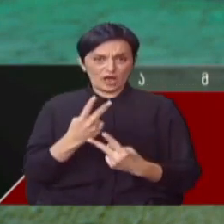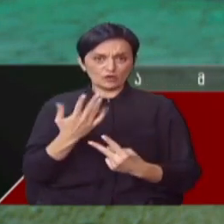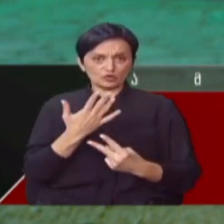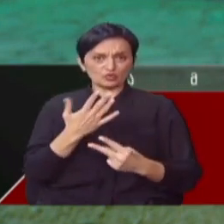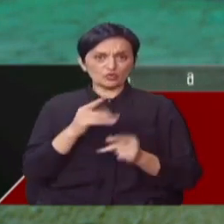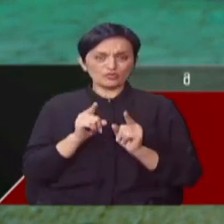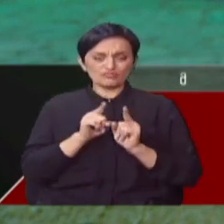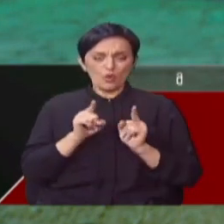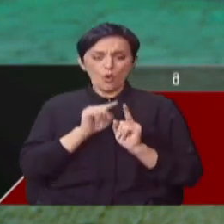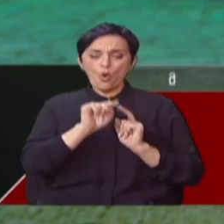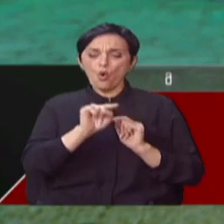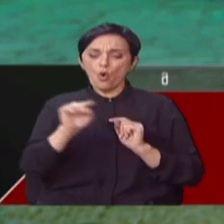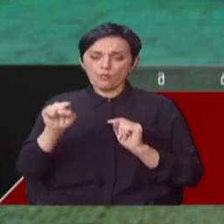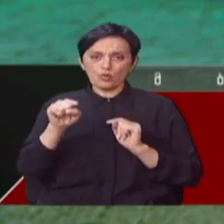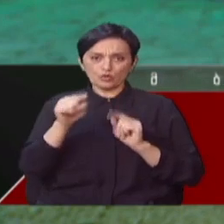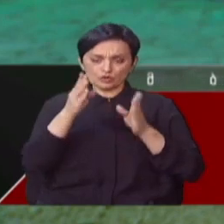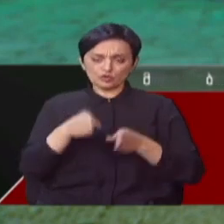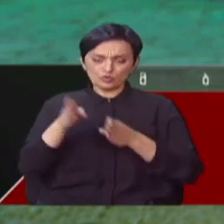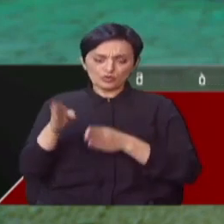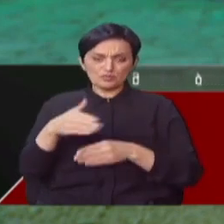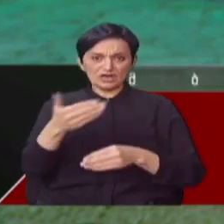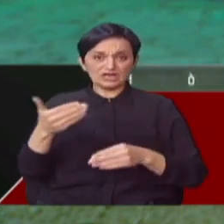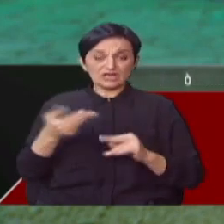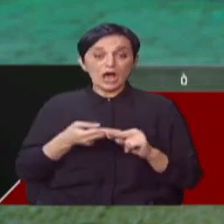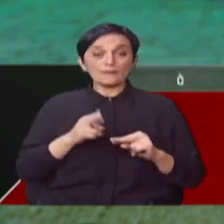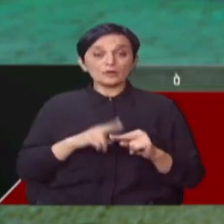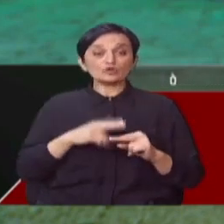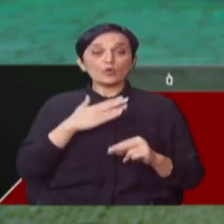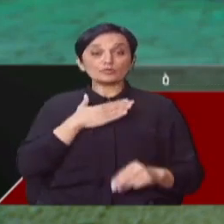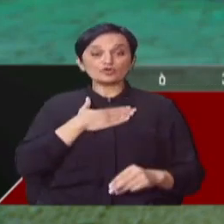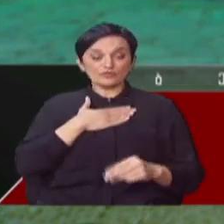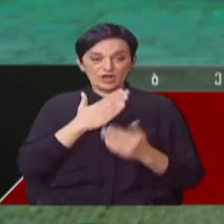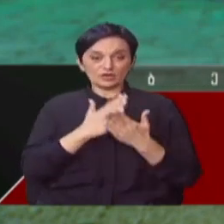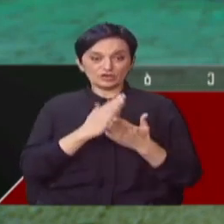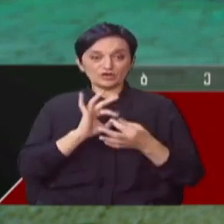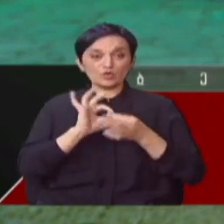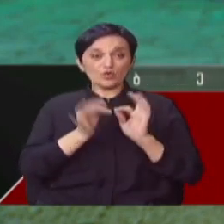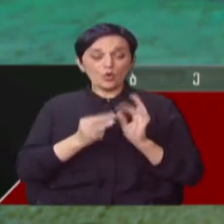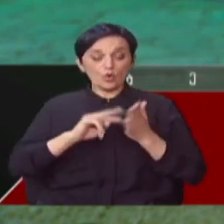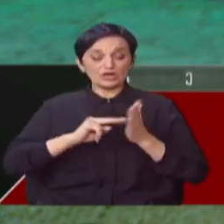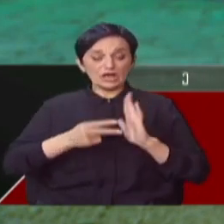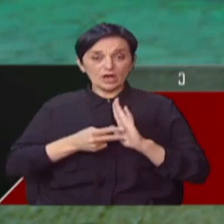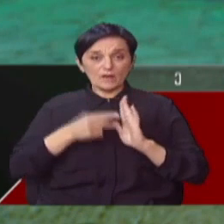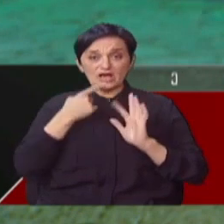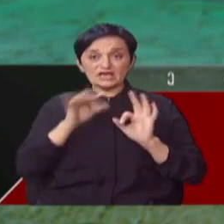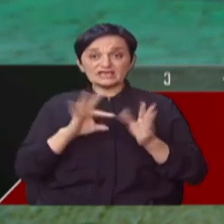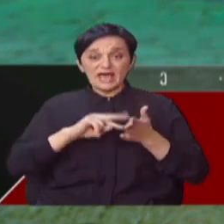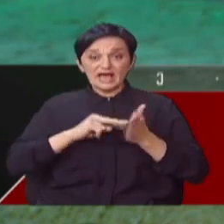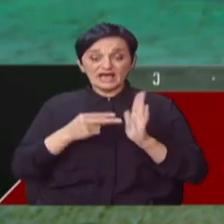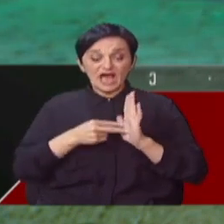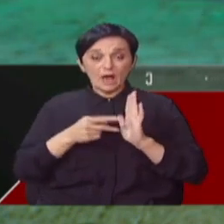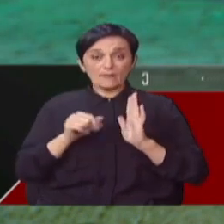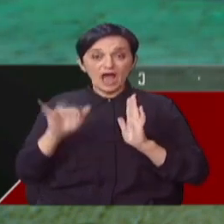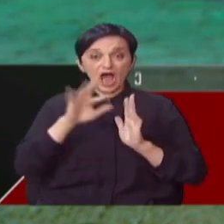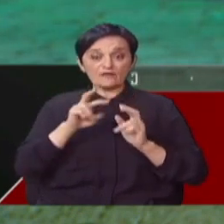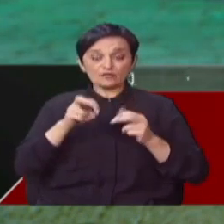rigi opozițiuri subiecte bisim hridan. Amitom, cuen guacus concretul de gegma, rogor zgit harit, es gegma,